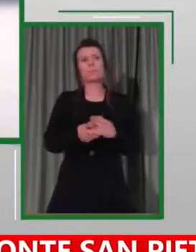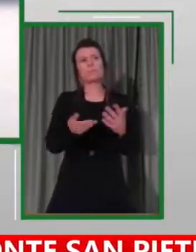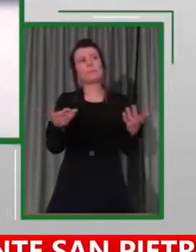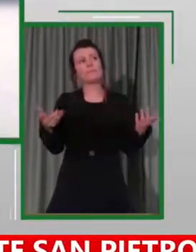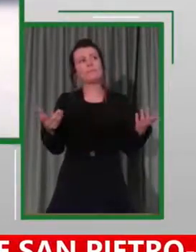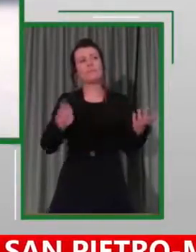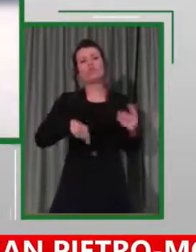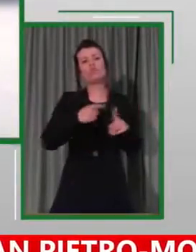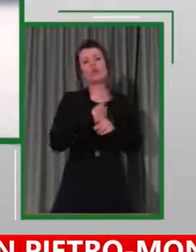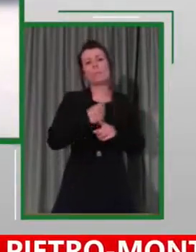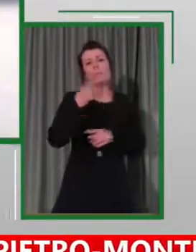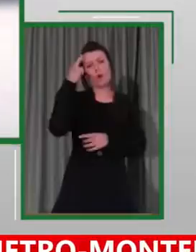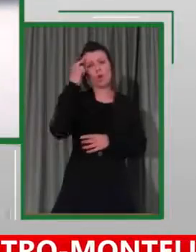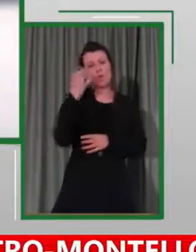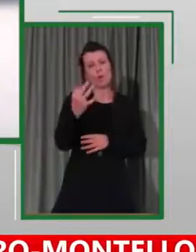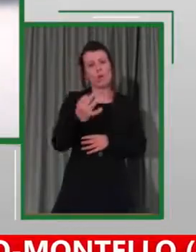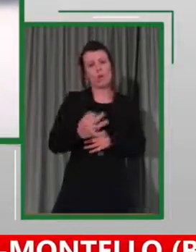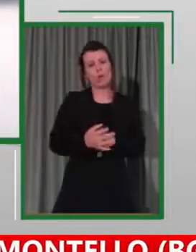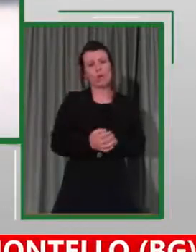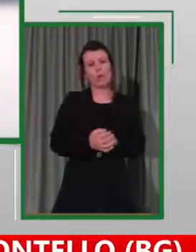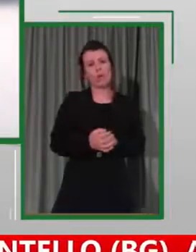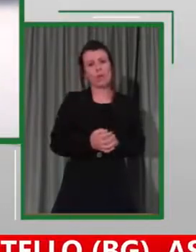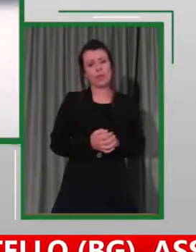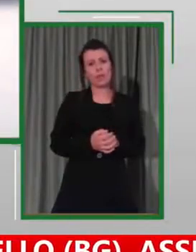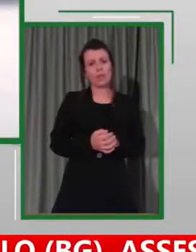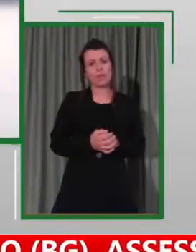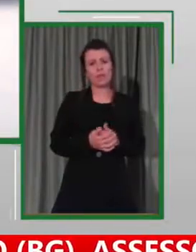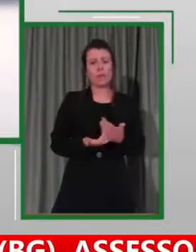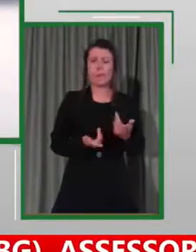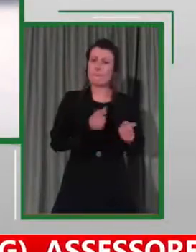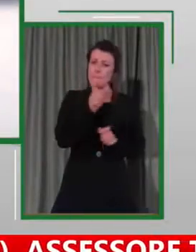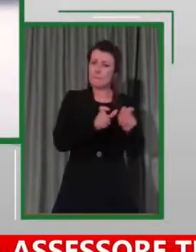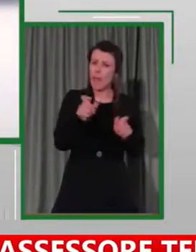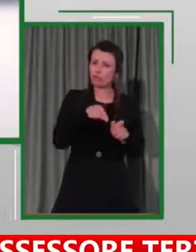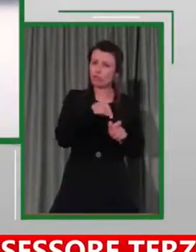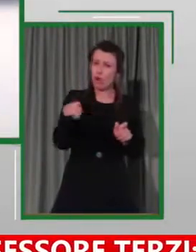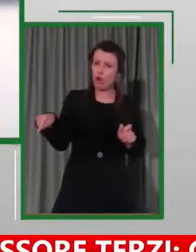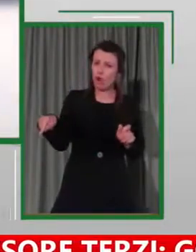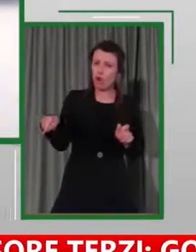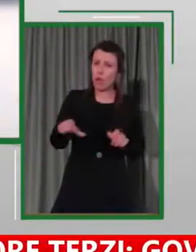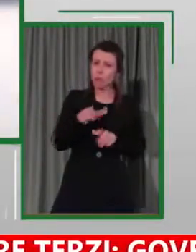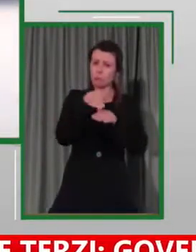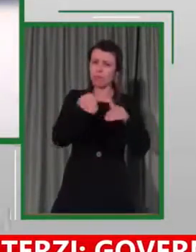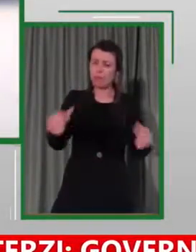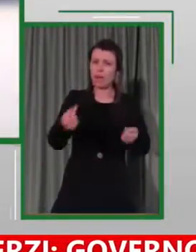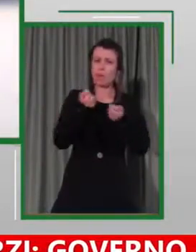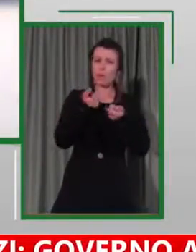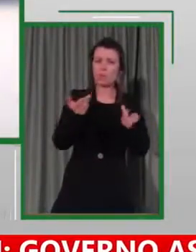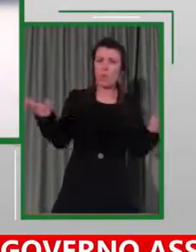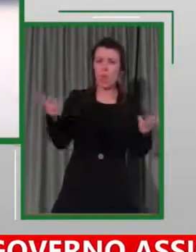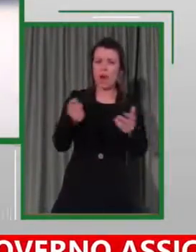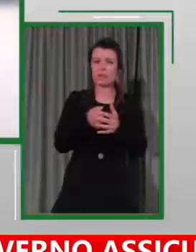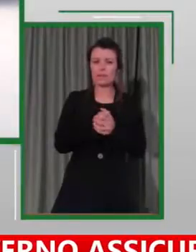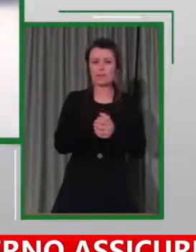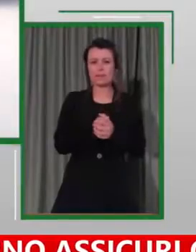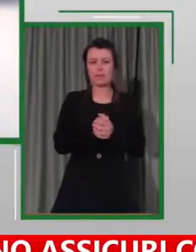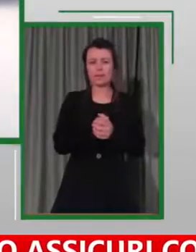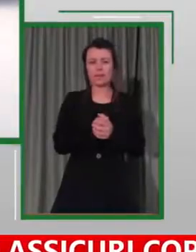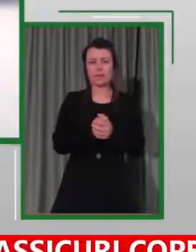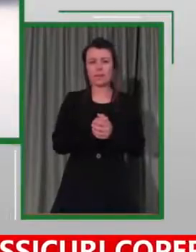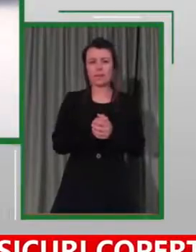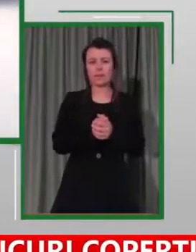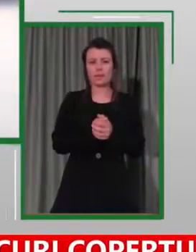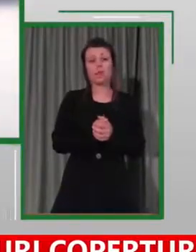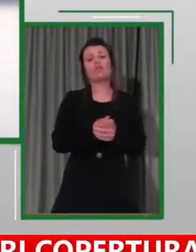ricordarci, avere presente quante persone si sono giocate, si sono messe in prima linea, quanti hanno anche corso dei